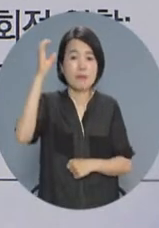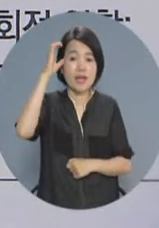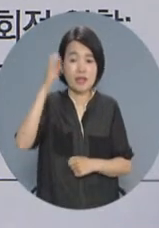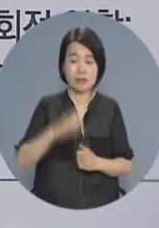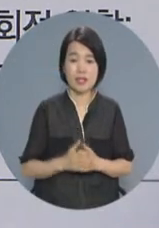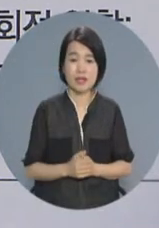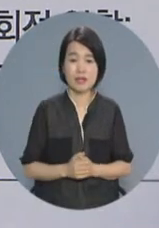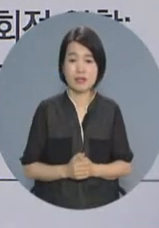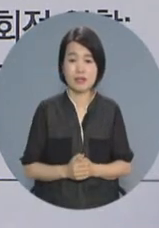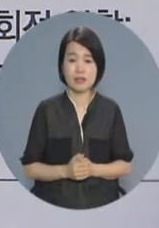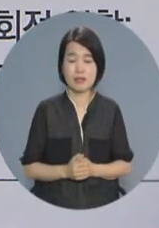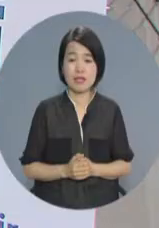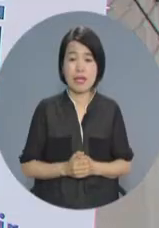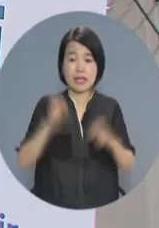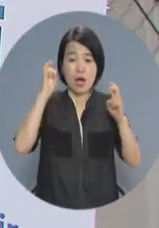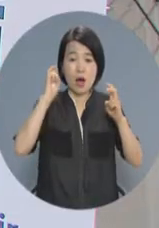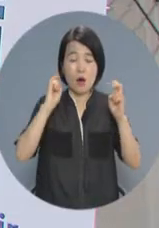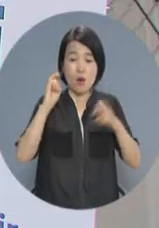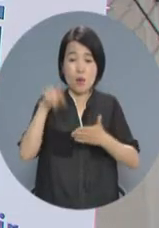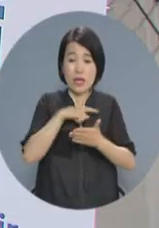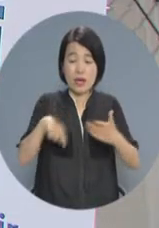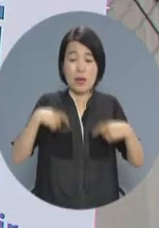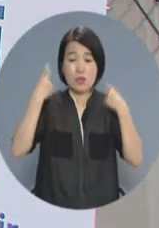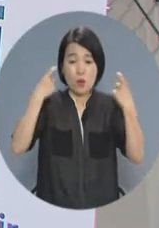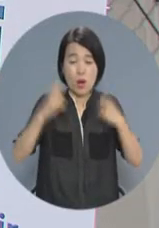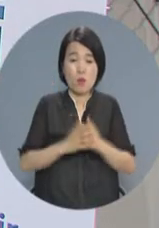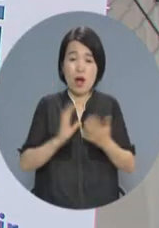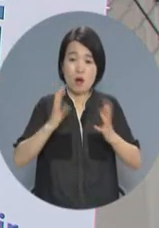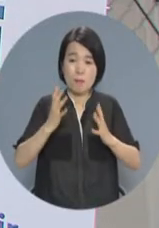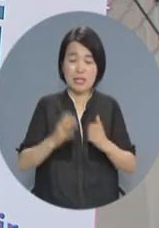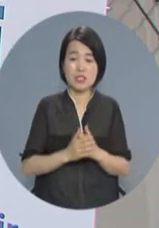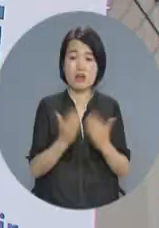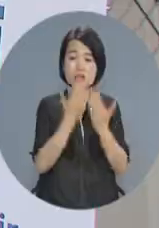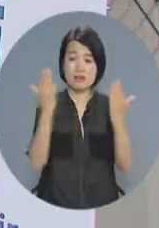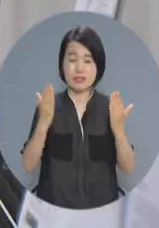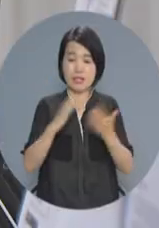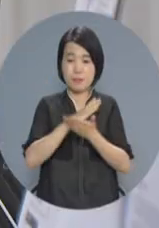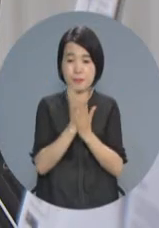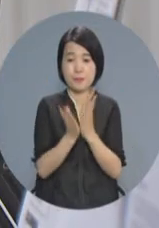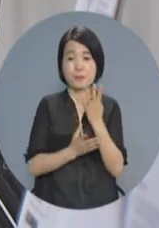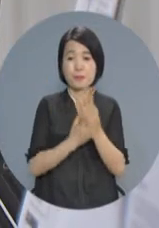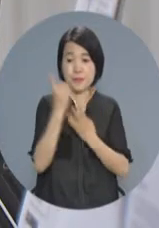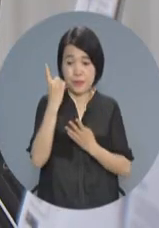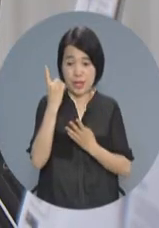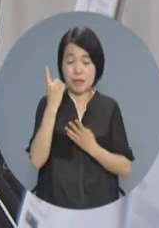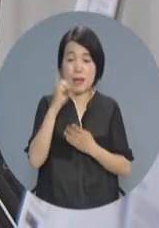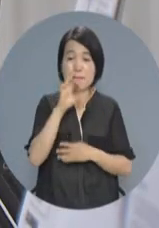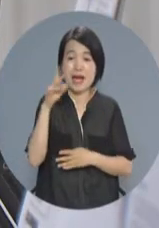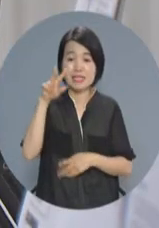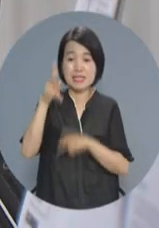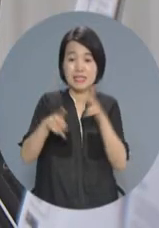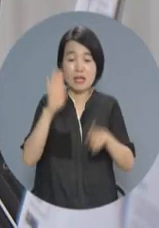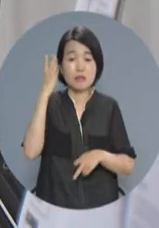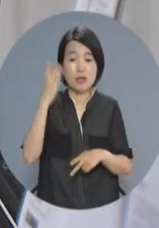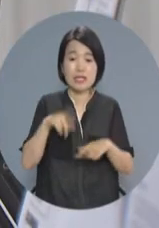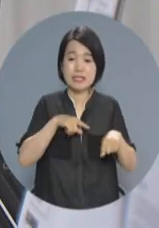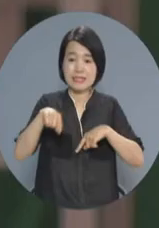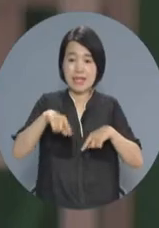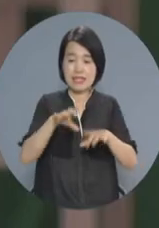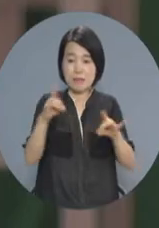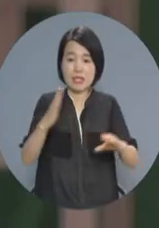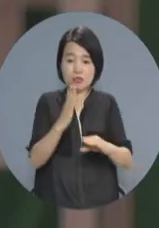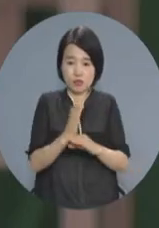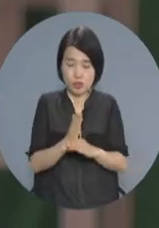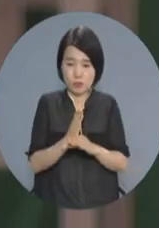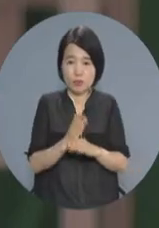예상됩니다. 기업회의와 포상관광, 컨벤션, 전시의 네 분야를 일컫는 마이스 관광은 최근 지자체들마다